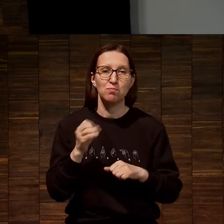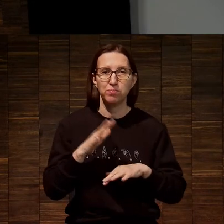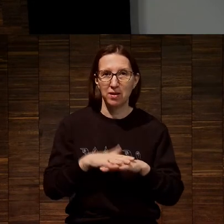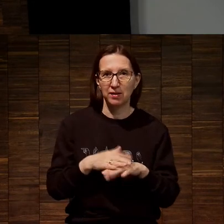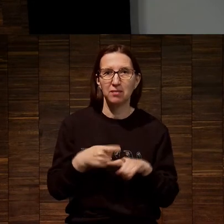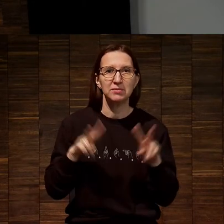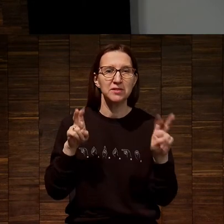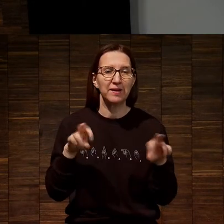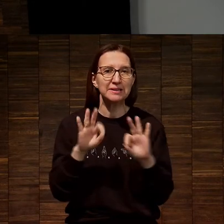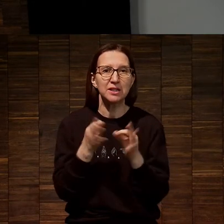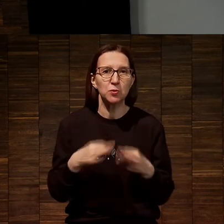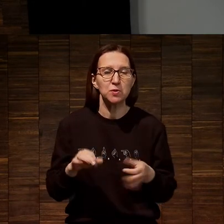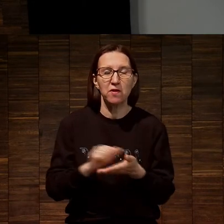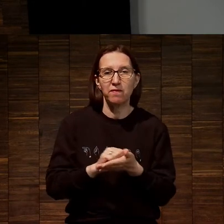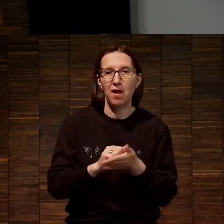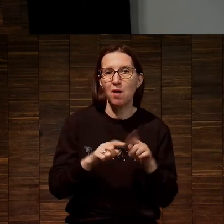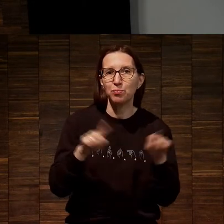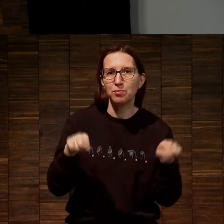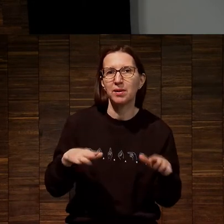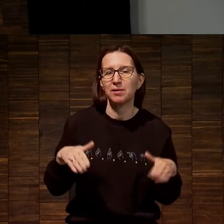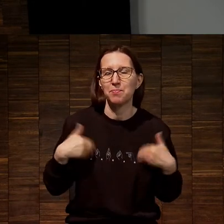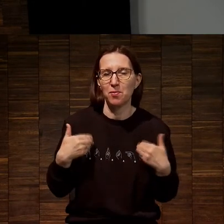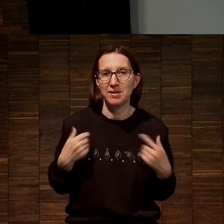встречи». И сегодня у нас с вами третья встреча.